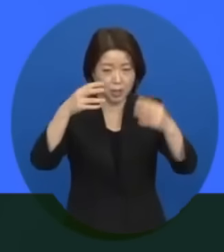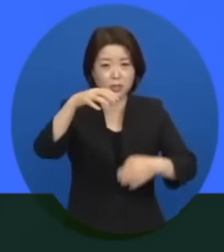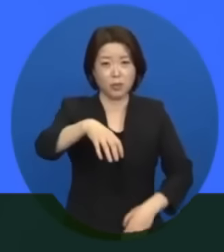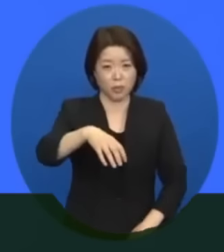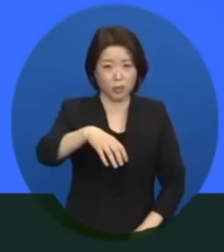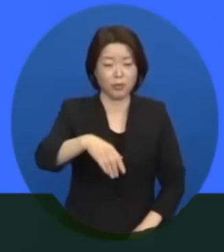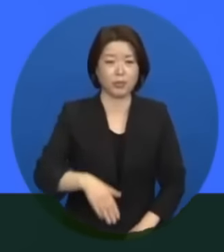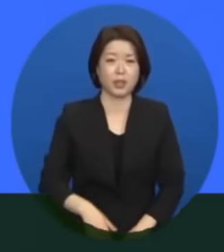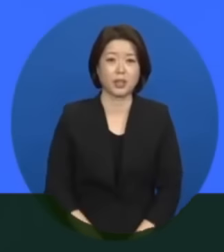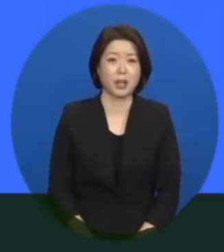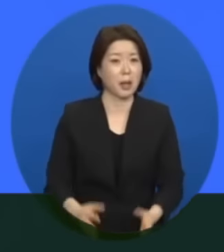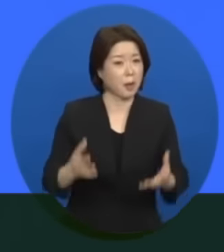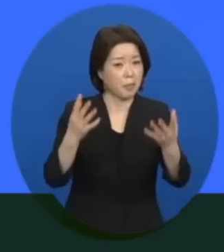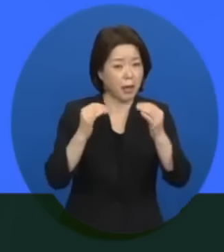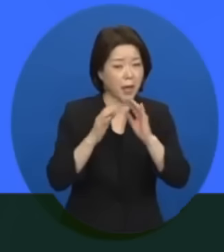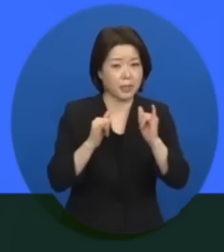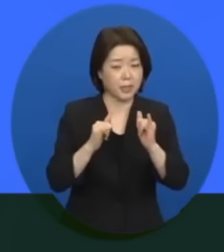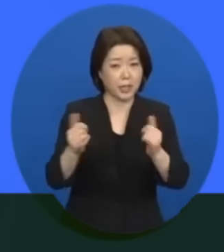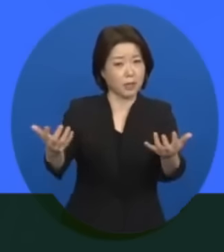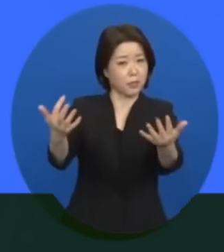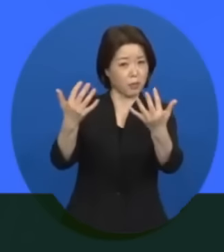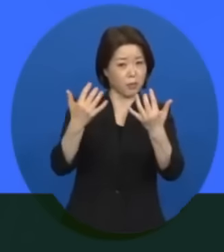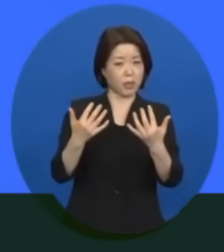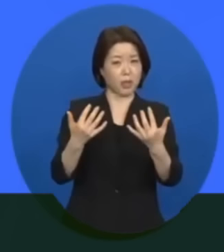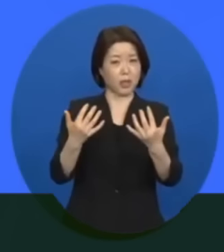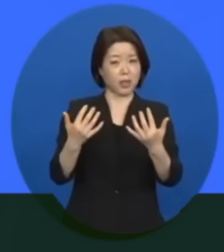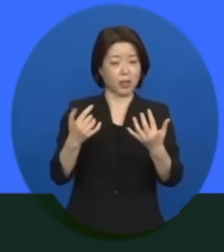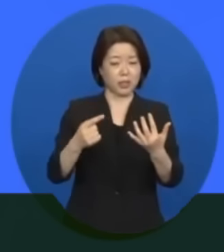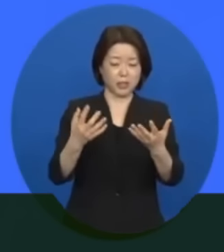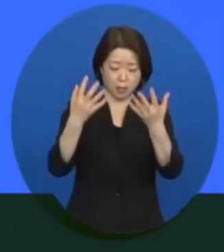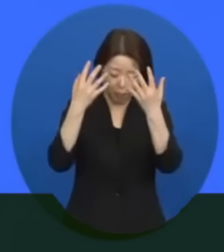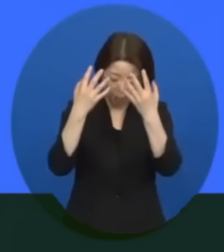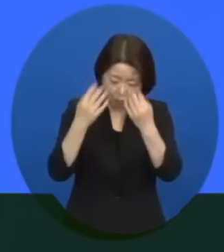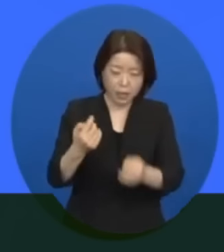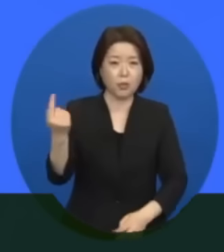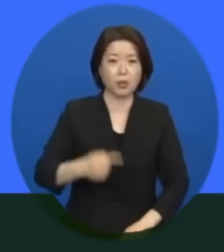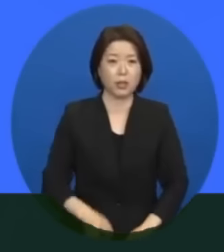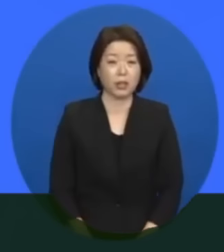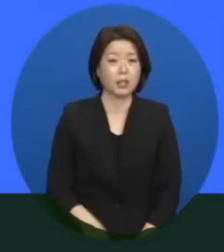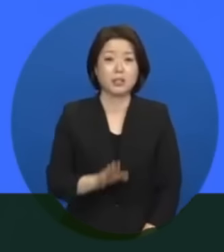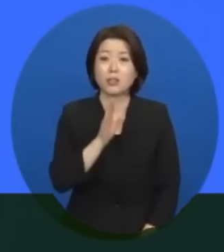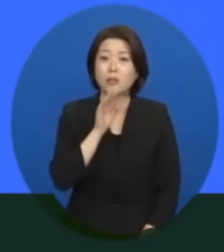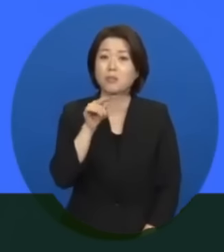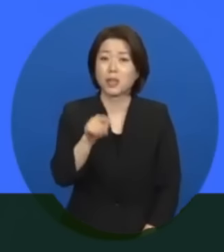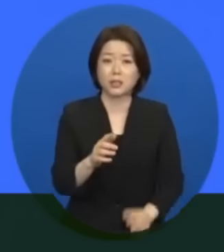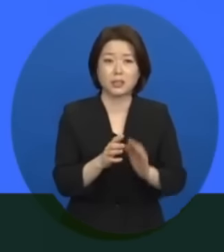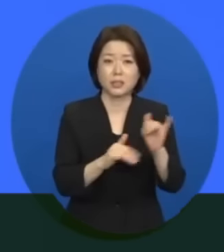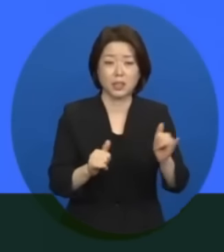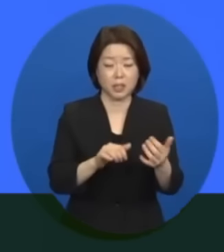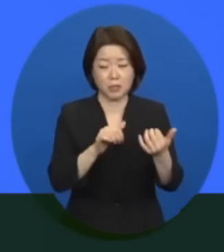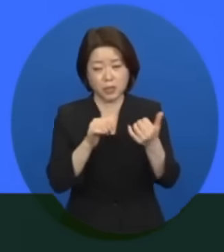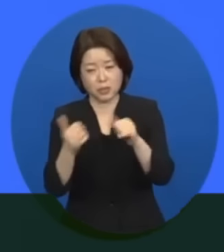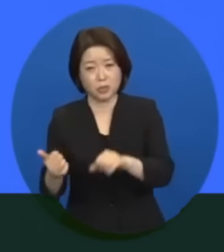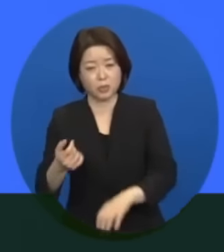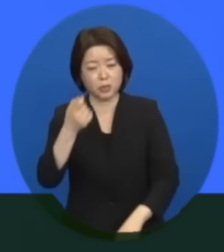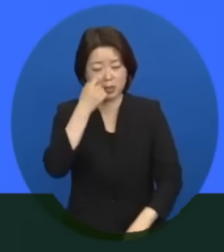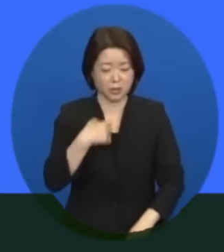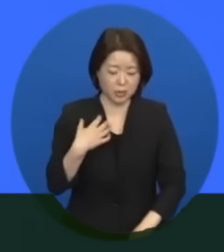식장에 얼마나 사람들이 올까 마나보다 더 중요한게 있어요 정말 그 사람의 죽음을